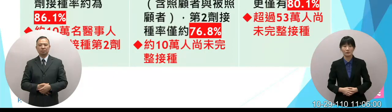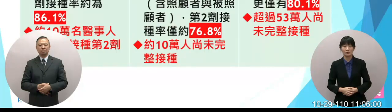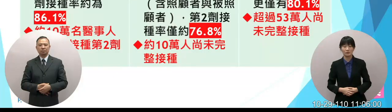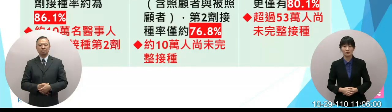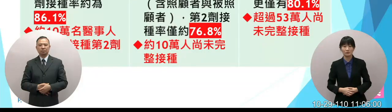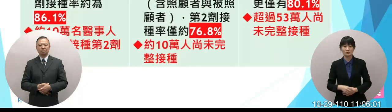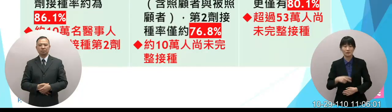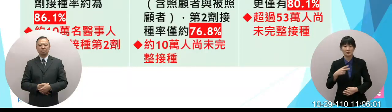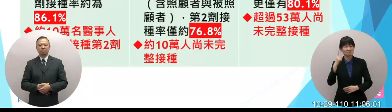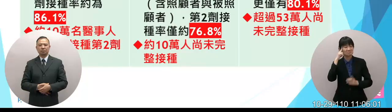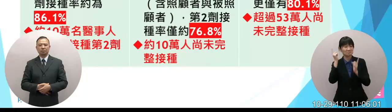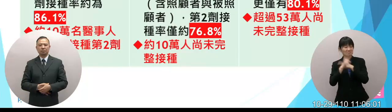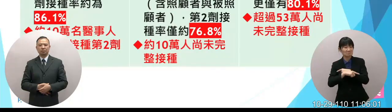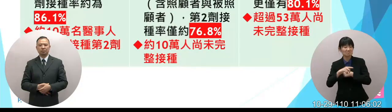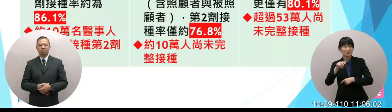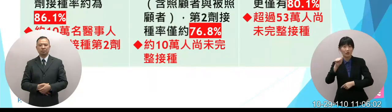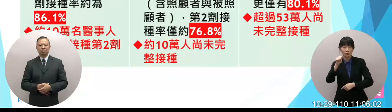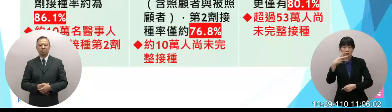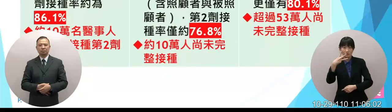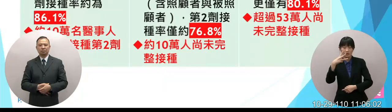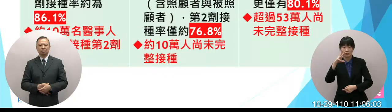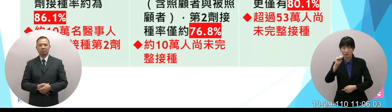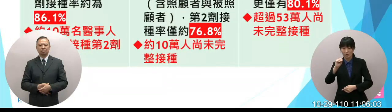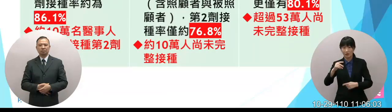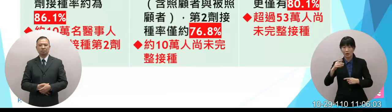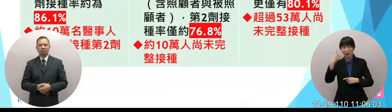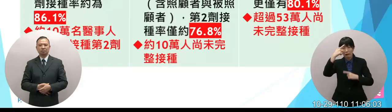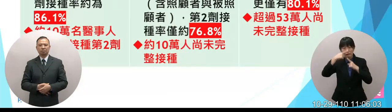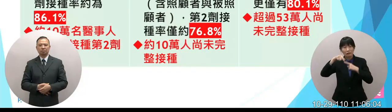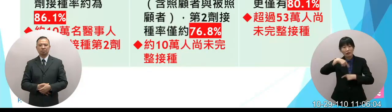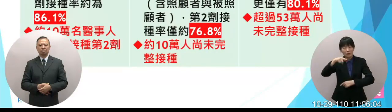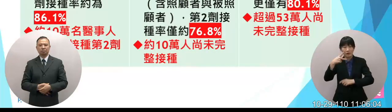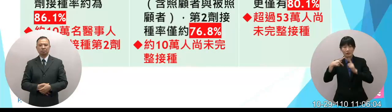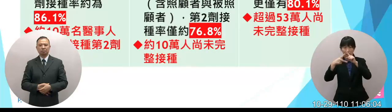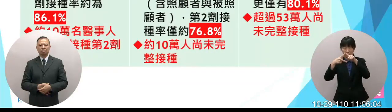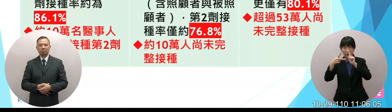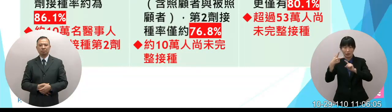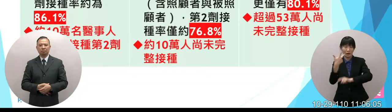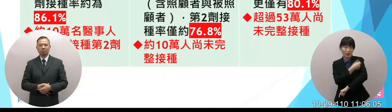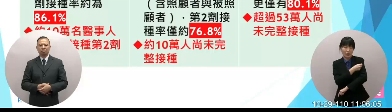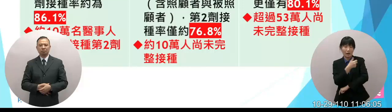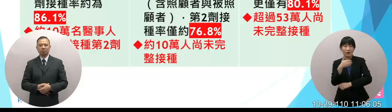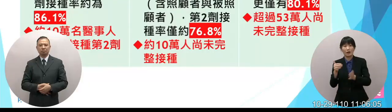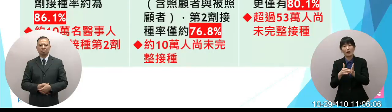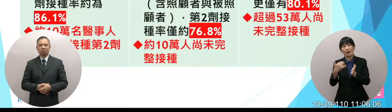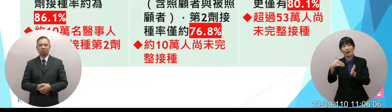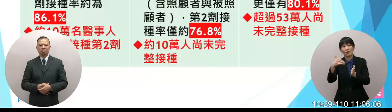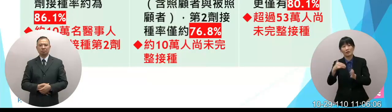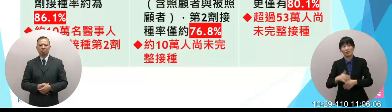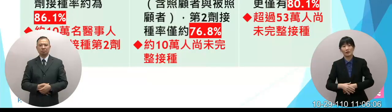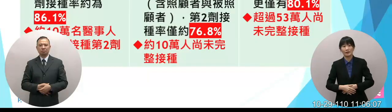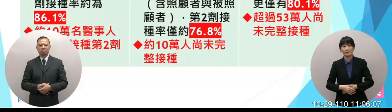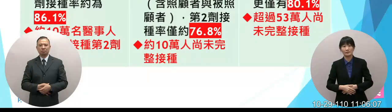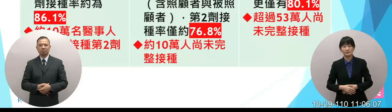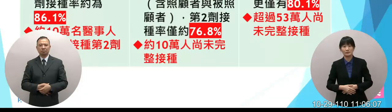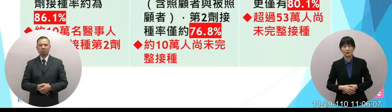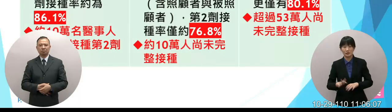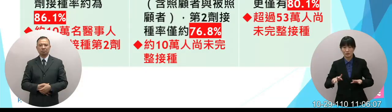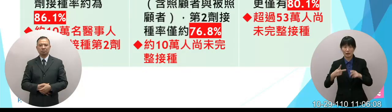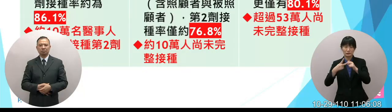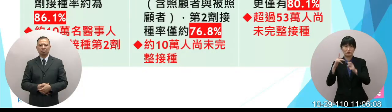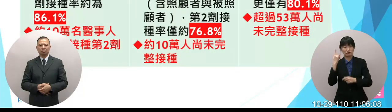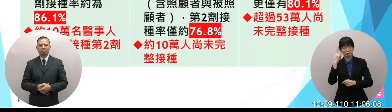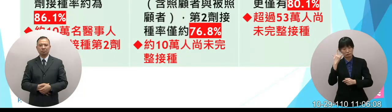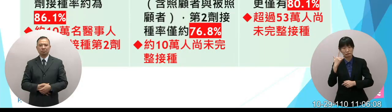有53万的人还没有接受接种，还迫切需要完整的保护力，就是二剂的接